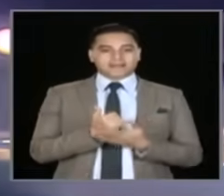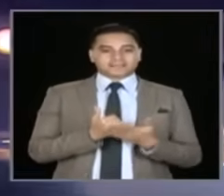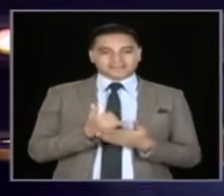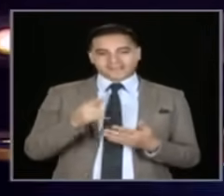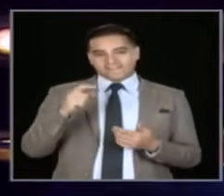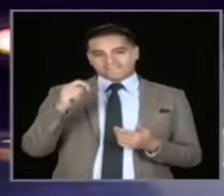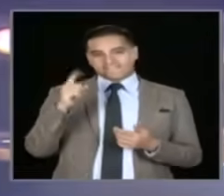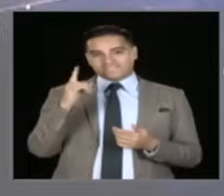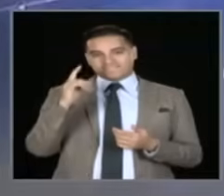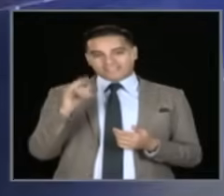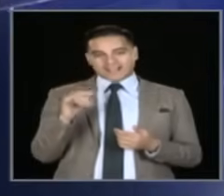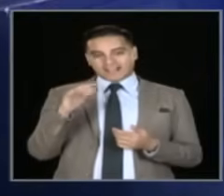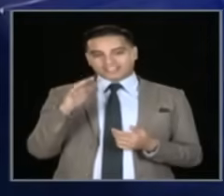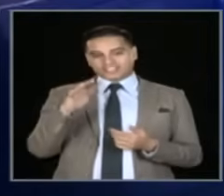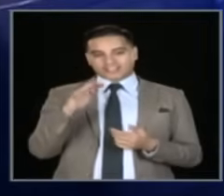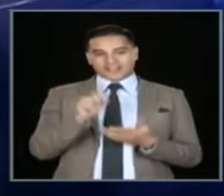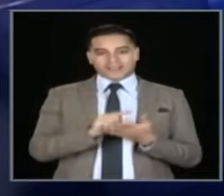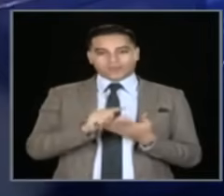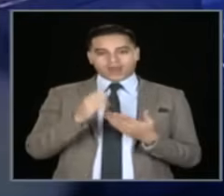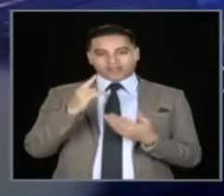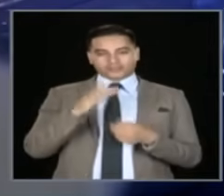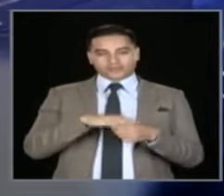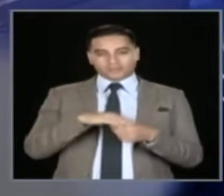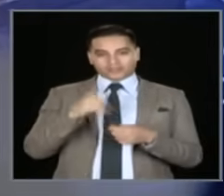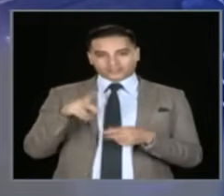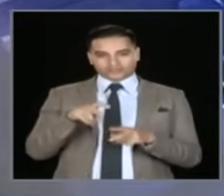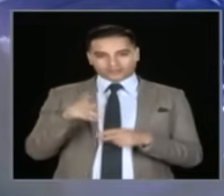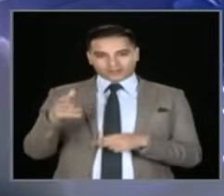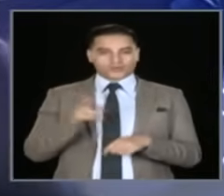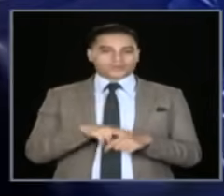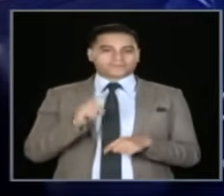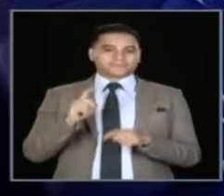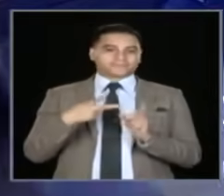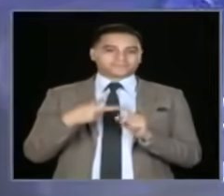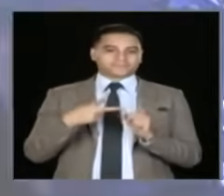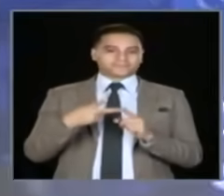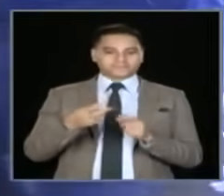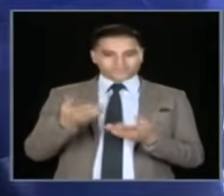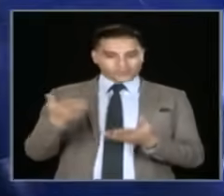مدرسة فريش الدولية العاشر من رمضان الشرقية، مرحب بيكو.